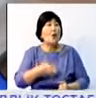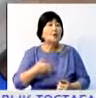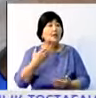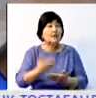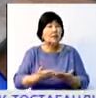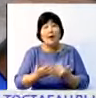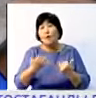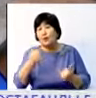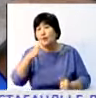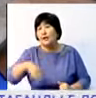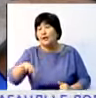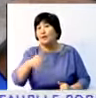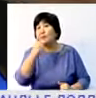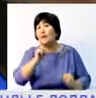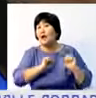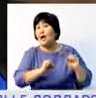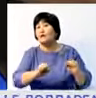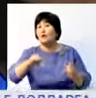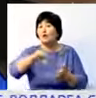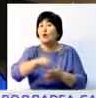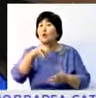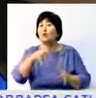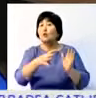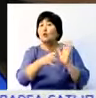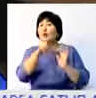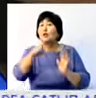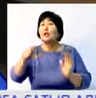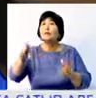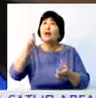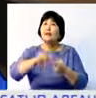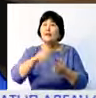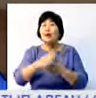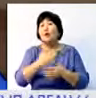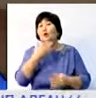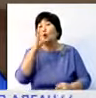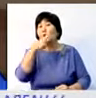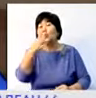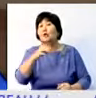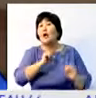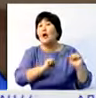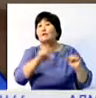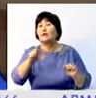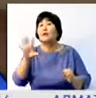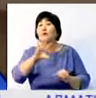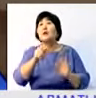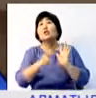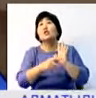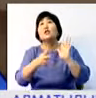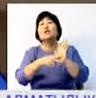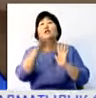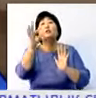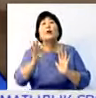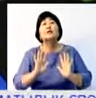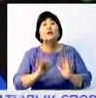мәселе. Бүгінде елімізде бір адвокаттың үлесіне 3900 адамнан келеді. Соңғы 4 жылда адвокаттар саны бар жоғы 7-8%-ға